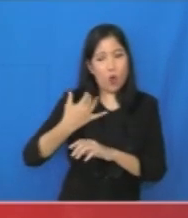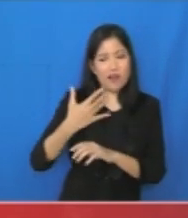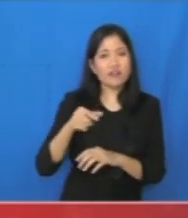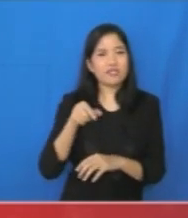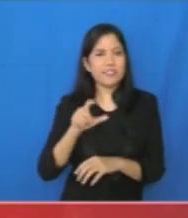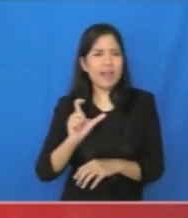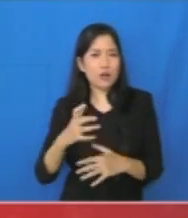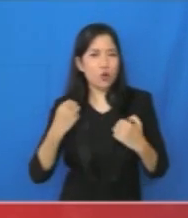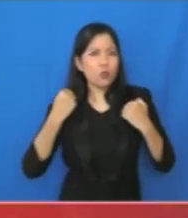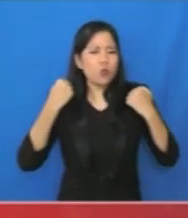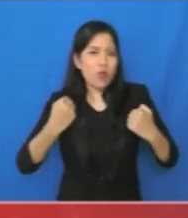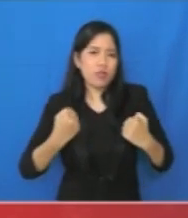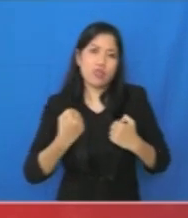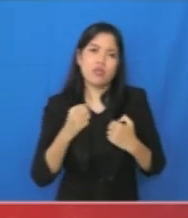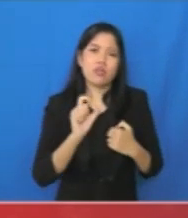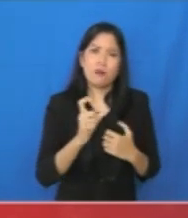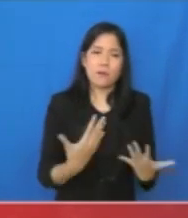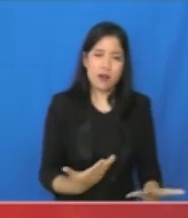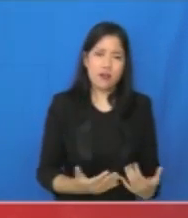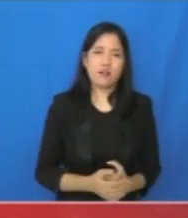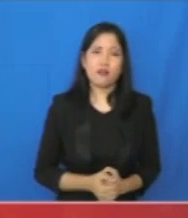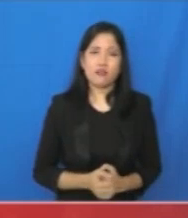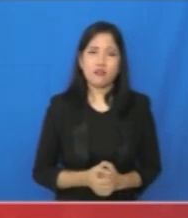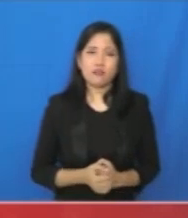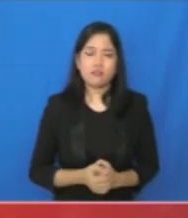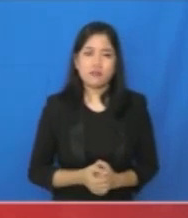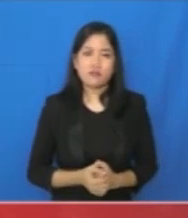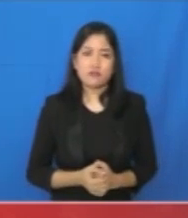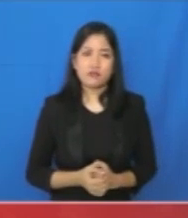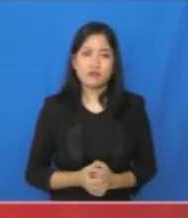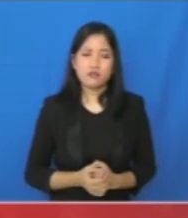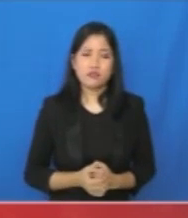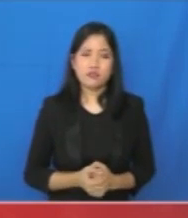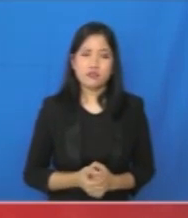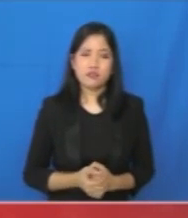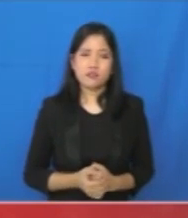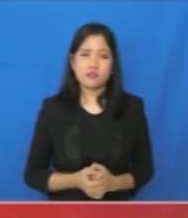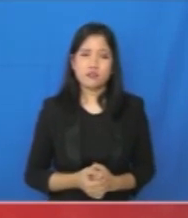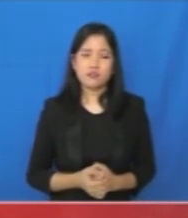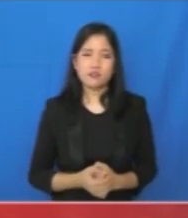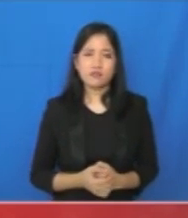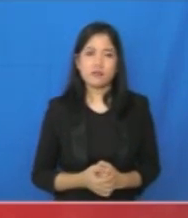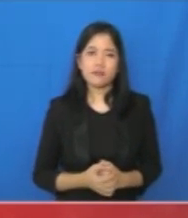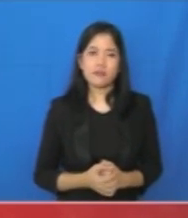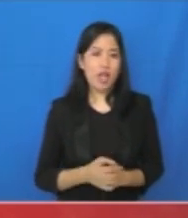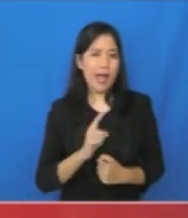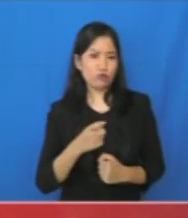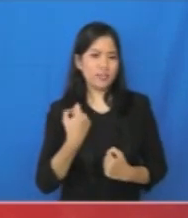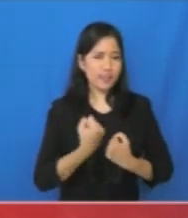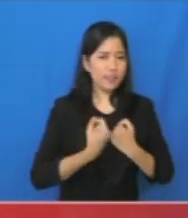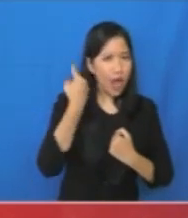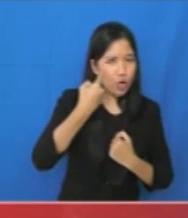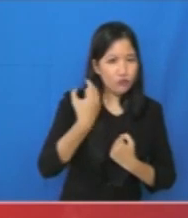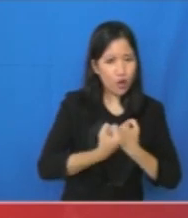diperkuat sehingga hal-hal yang harus selalu dilakukan adalah